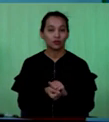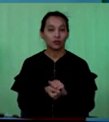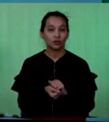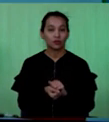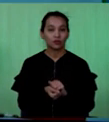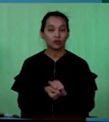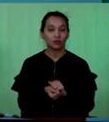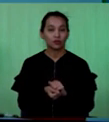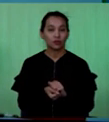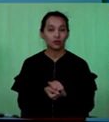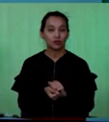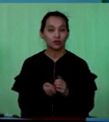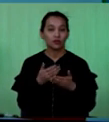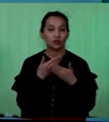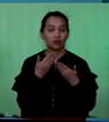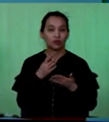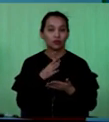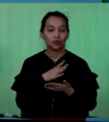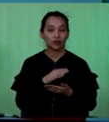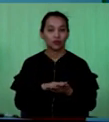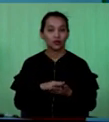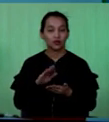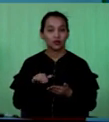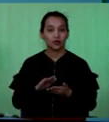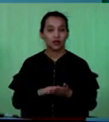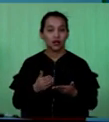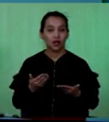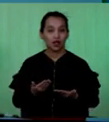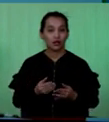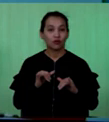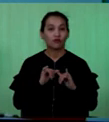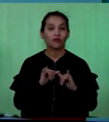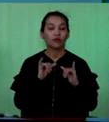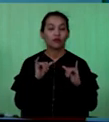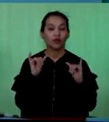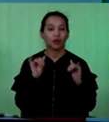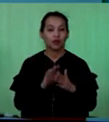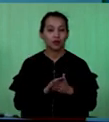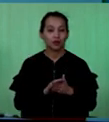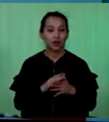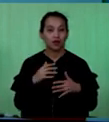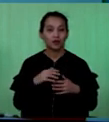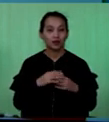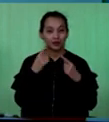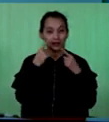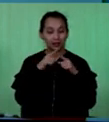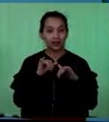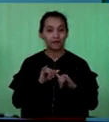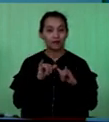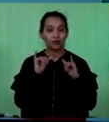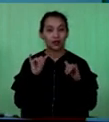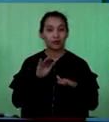qo'yiladigan toshlar yo'q bo'lgan. Keyinchalik hayot rivojlangani sari tarozilar ham mukammallashib borgan.